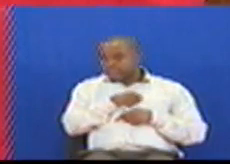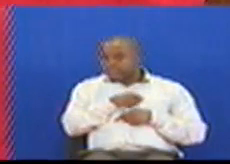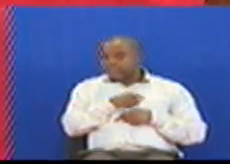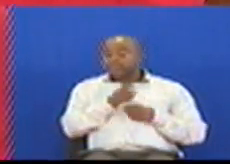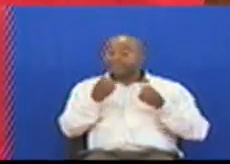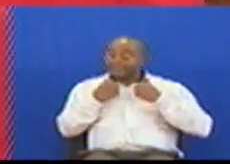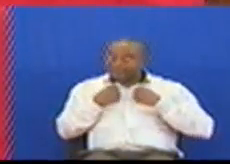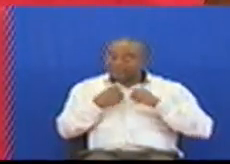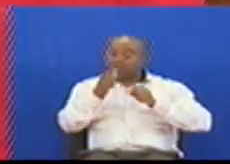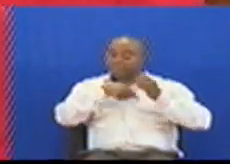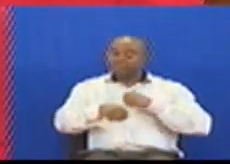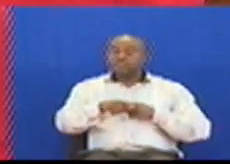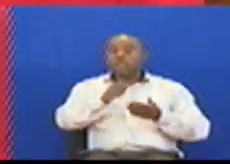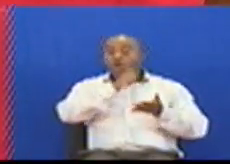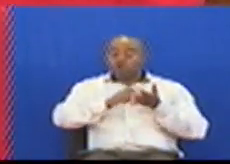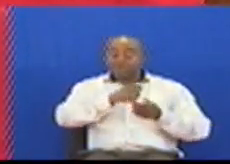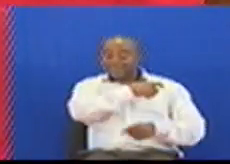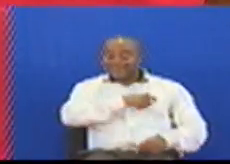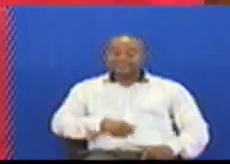inatekelezwa chini ya ofisi ya Rais TAMISEMI,